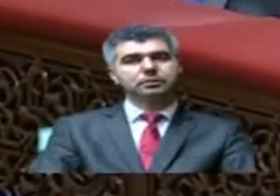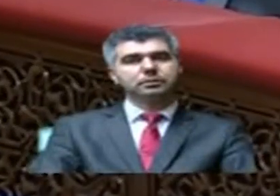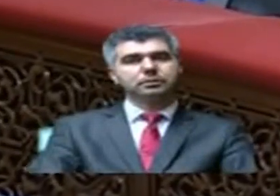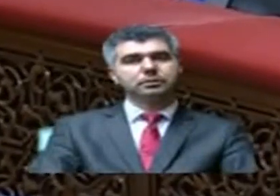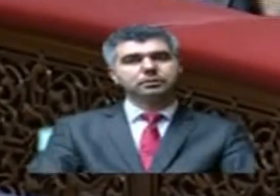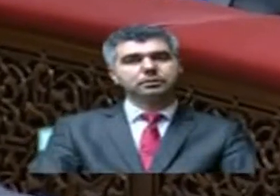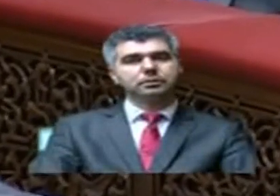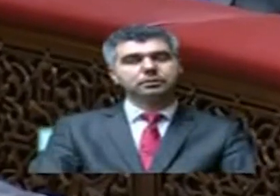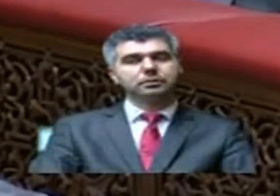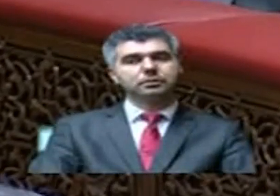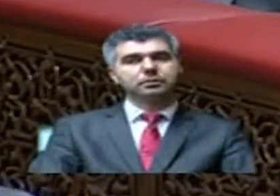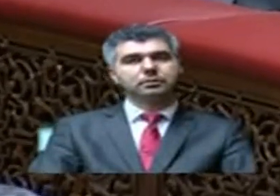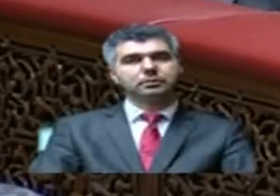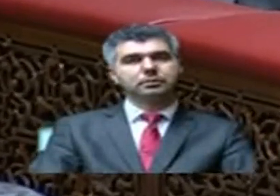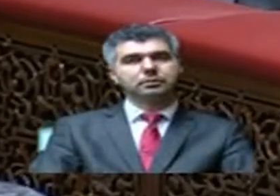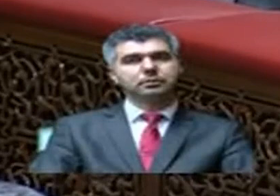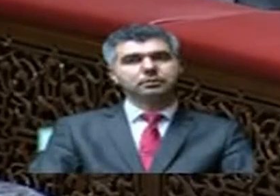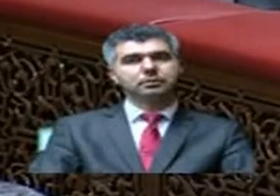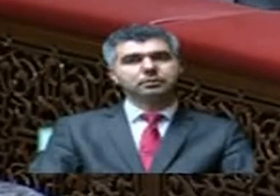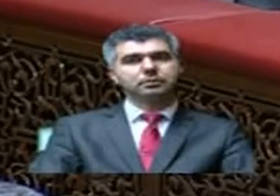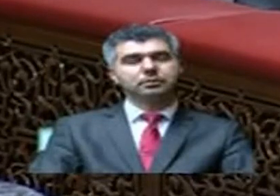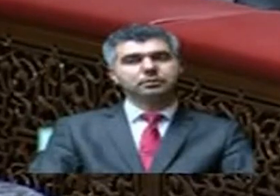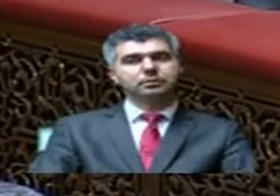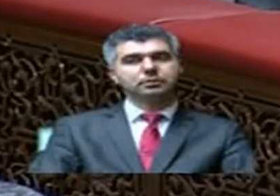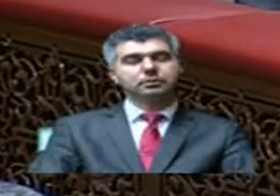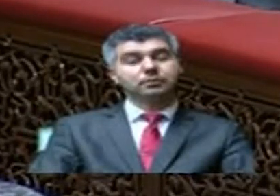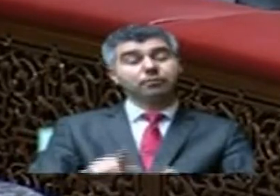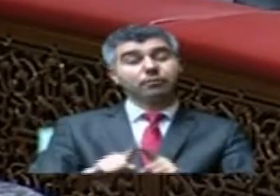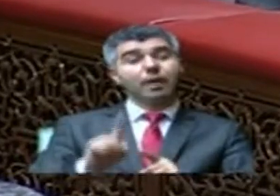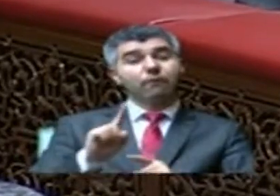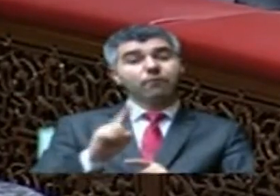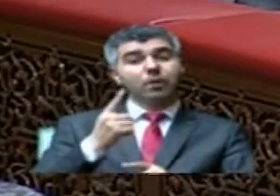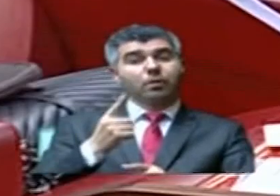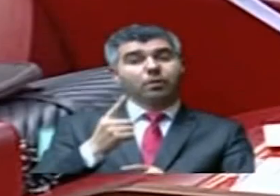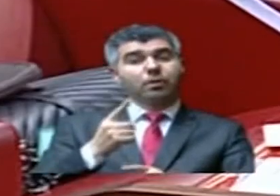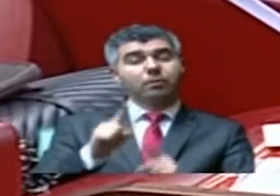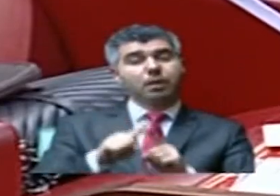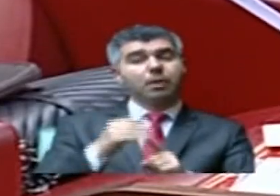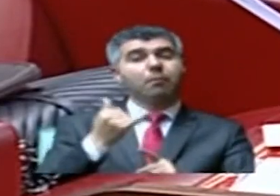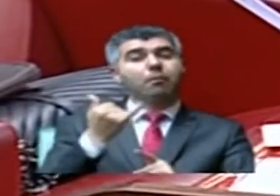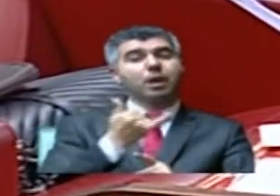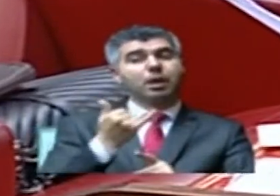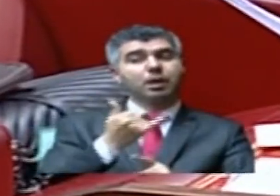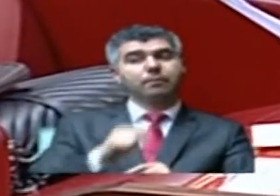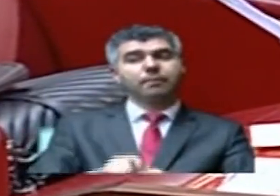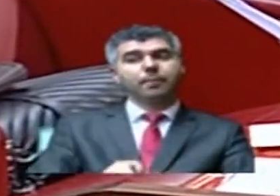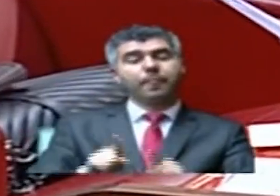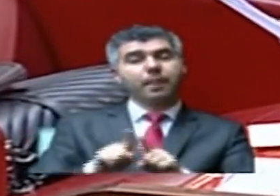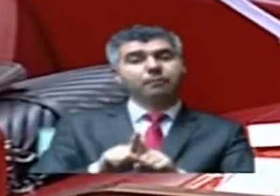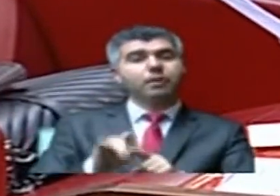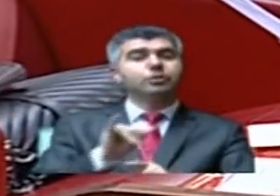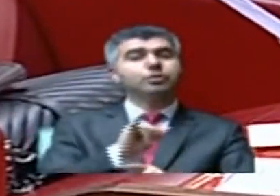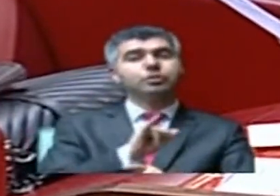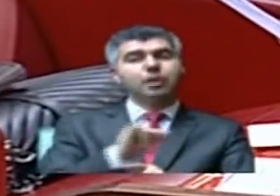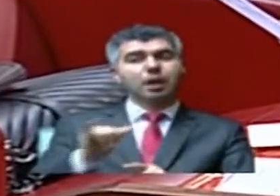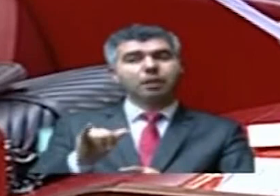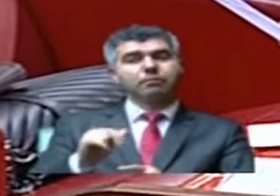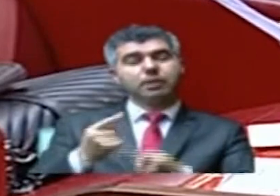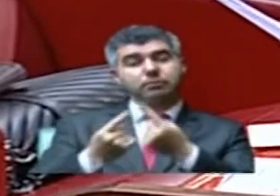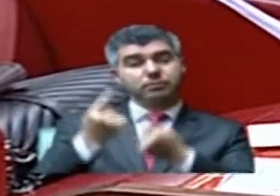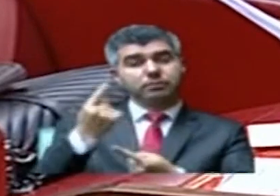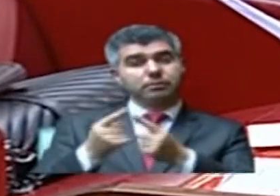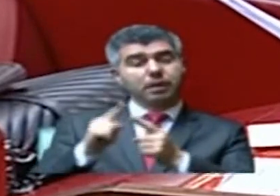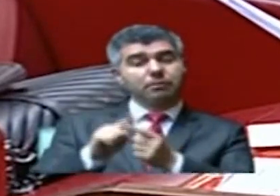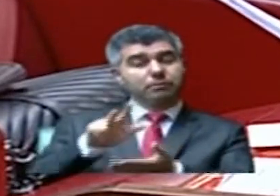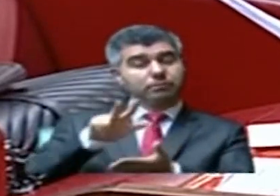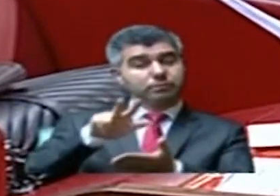اسمحوا لي. إذن بداية لا بد من التأكيد على أنه لم يتم اتخاذ أي